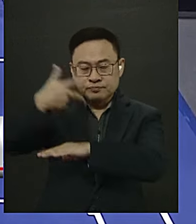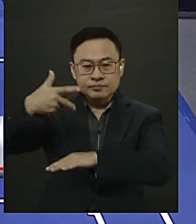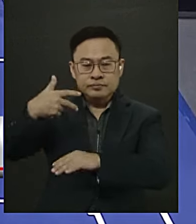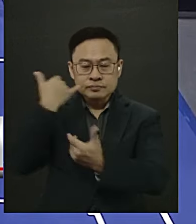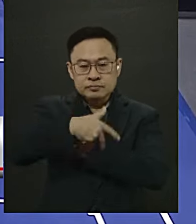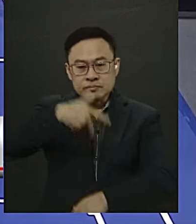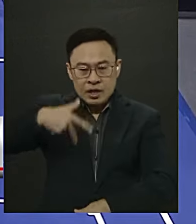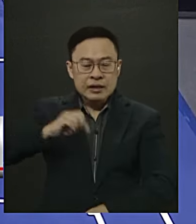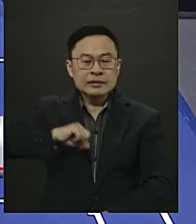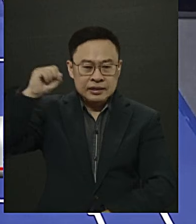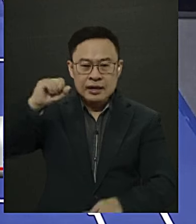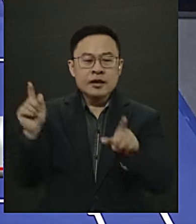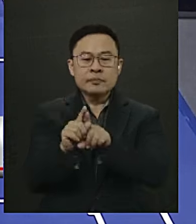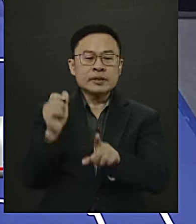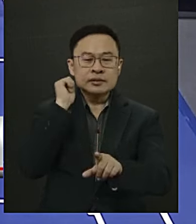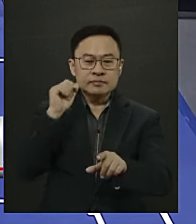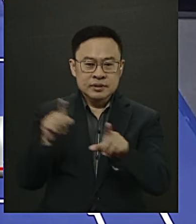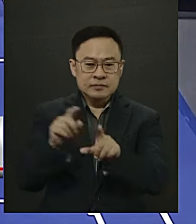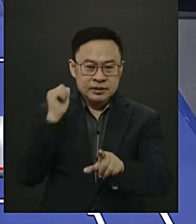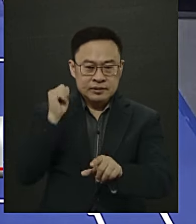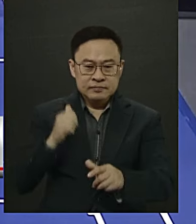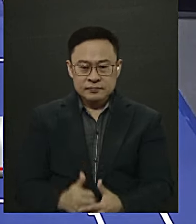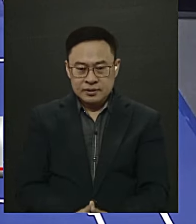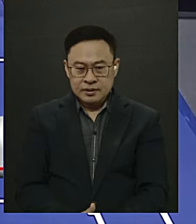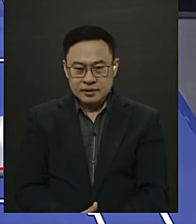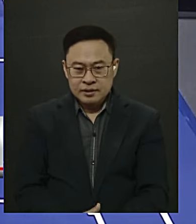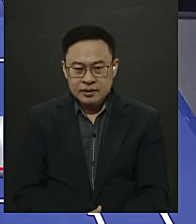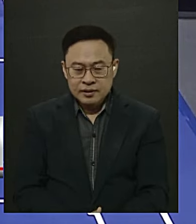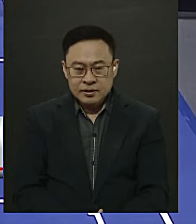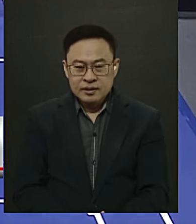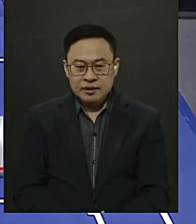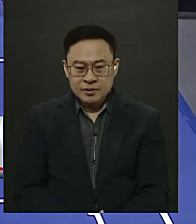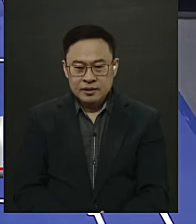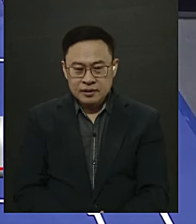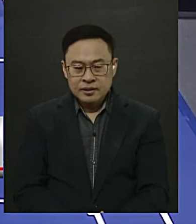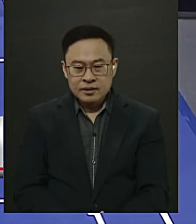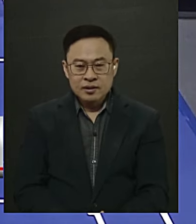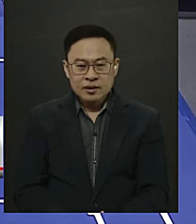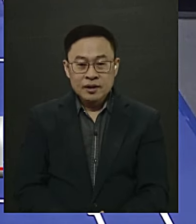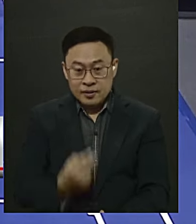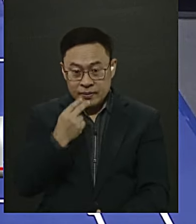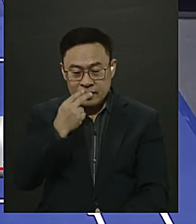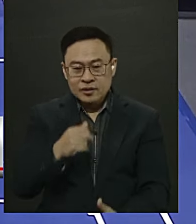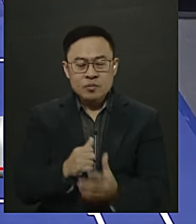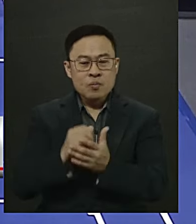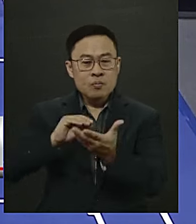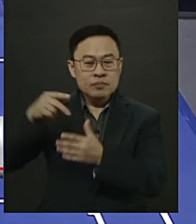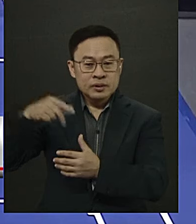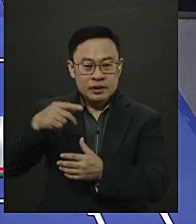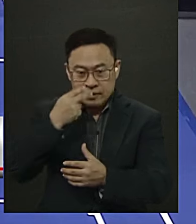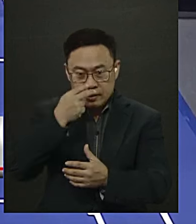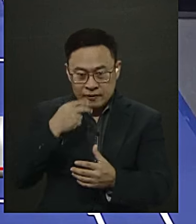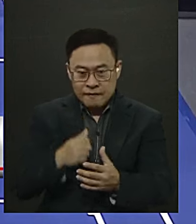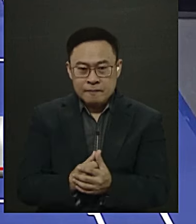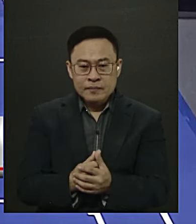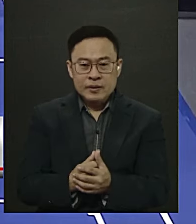ในแมตช์พิเศษนี้ไปครับโอ้โหแต่ว่านี่ครับเจ้าตัวแม้ว่าจะเป็นแมตช์พิเศษที่อินโดนีเซียนะครับแต่ว่าถ้าสังเกตให้ดี